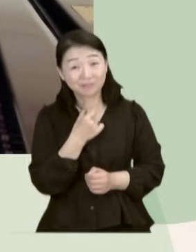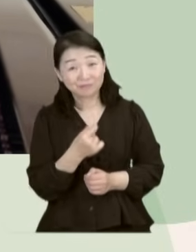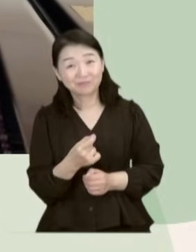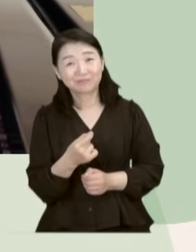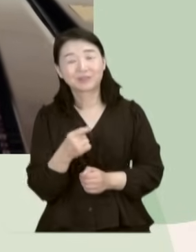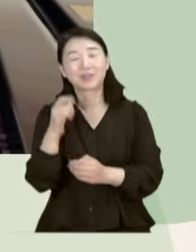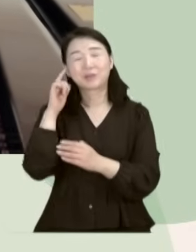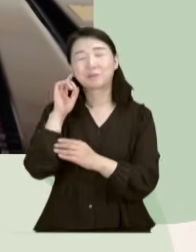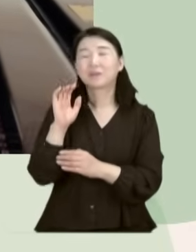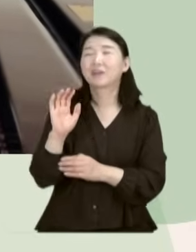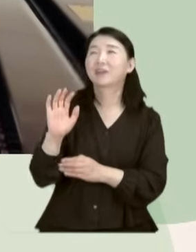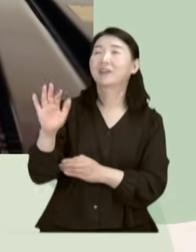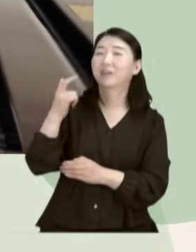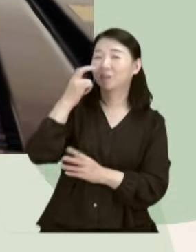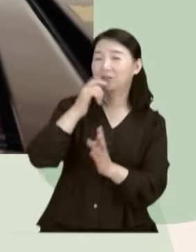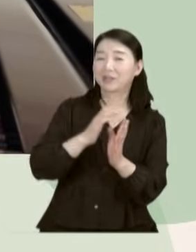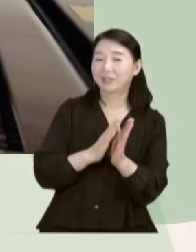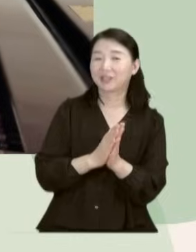원하고 바라고